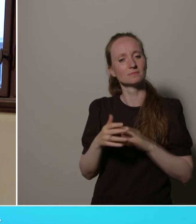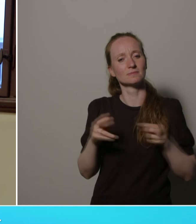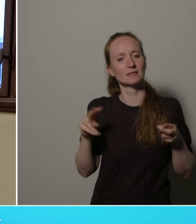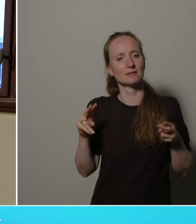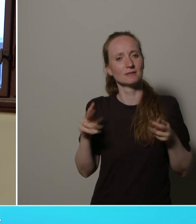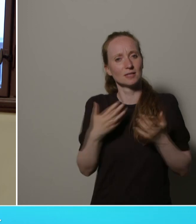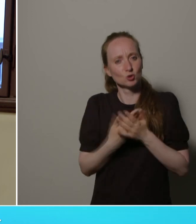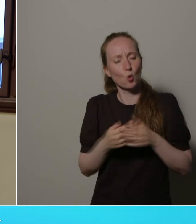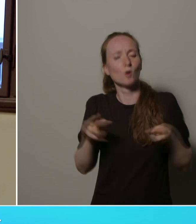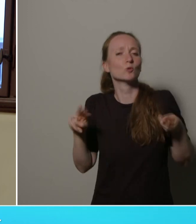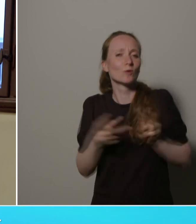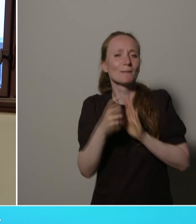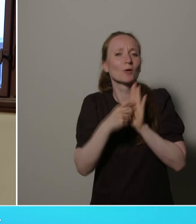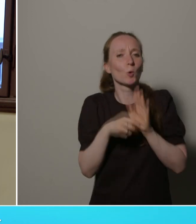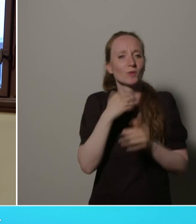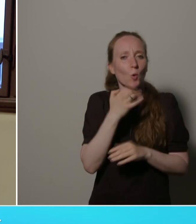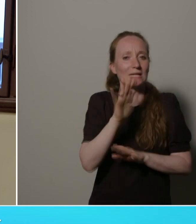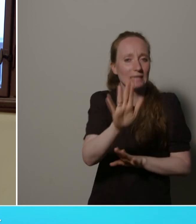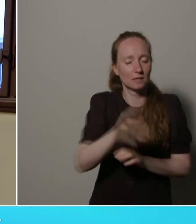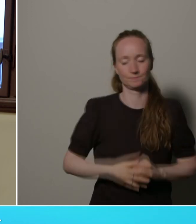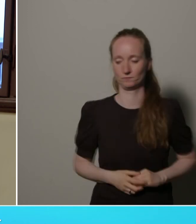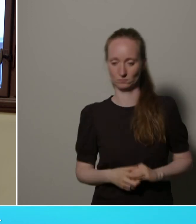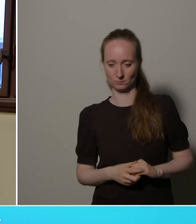Ich werde das einfach jetzt mal kurz begründen. Also